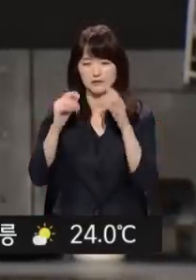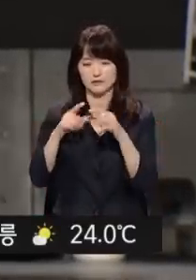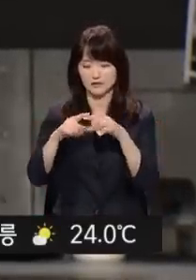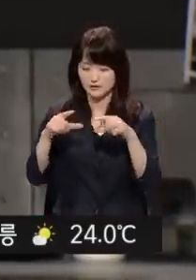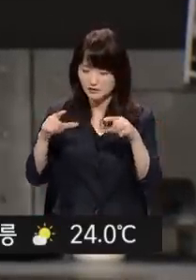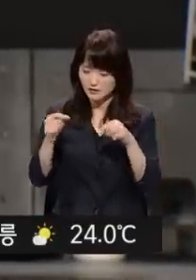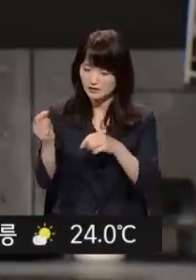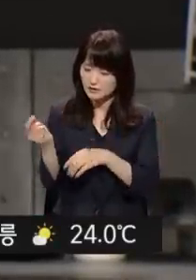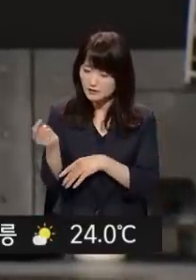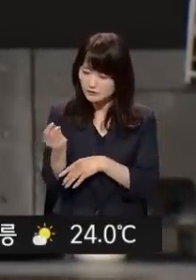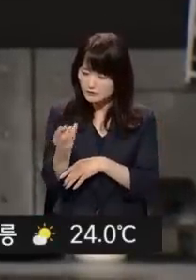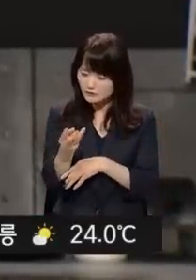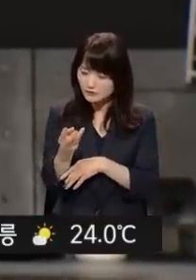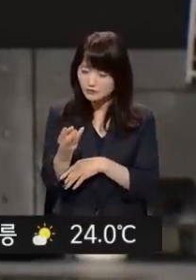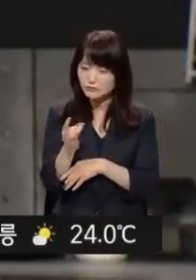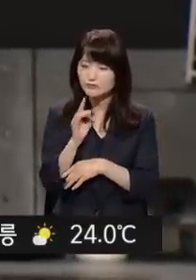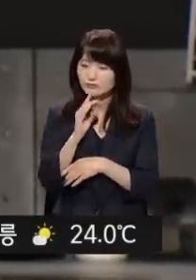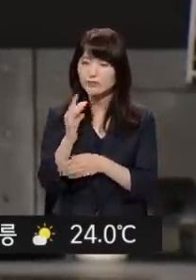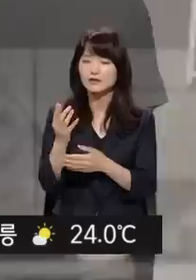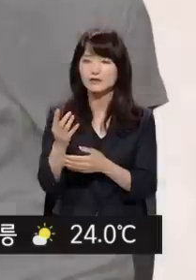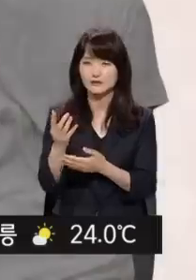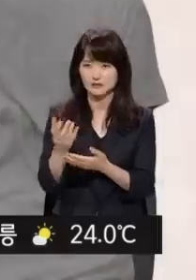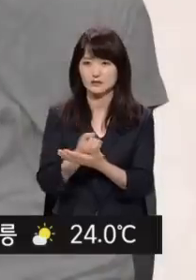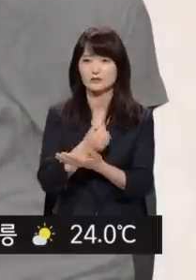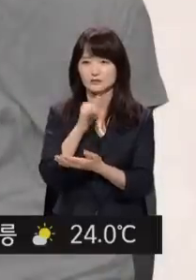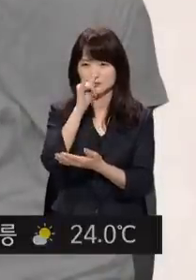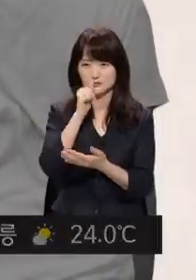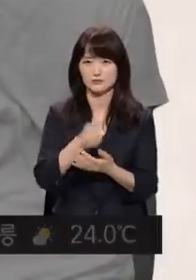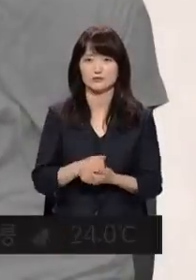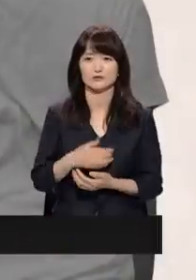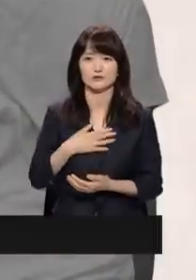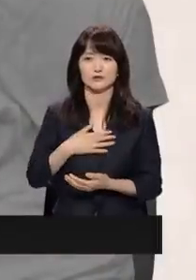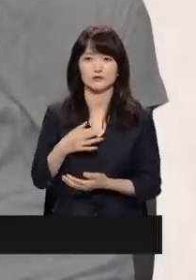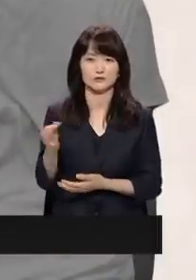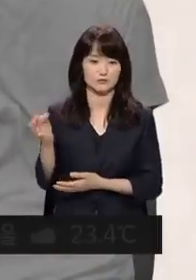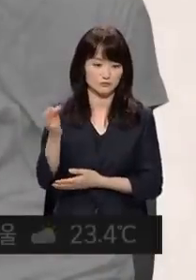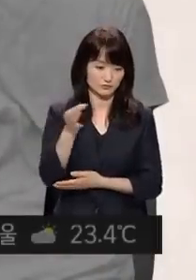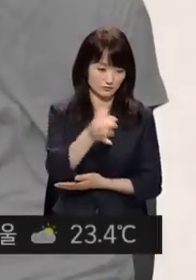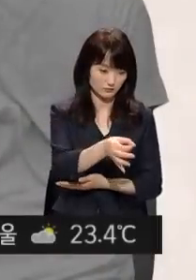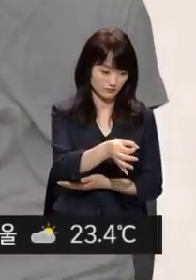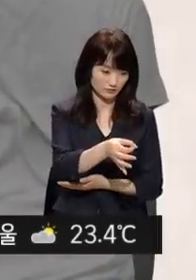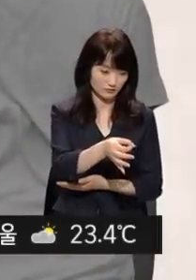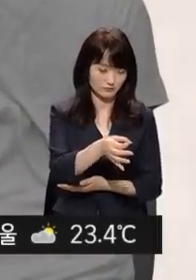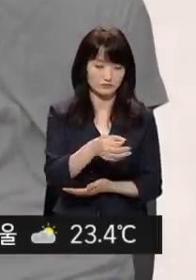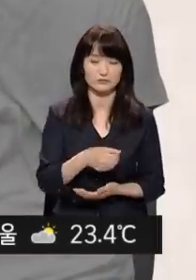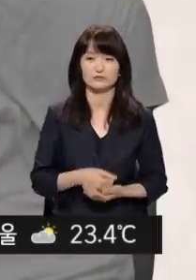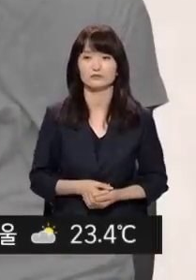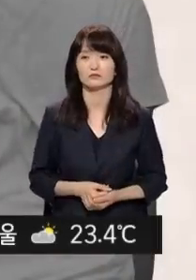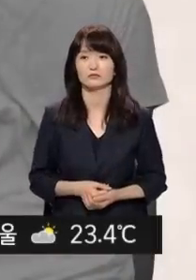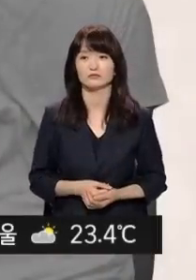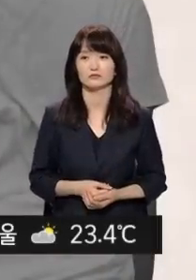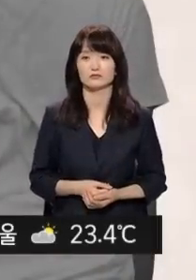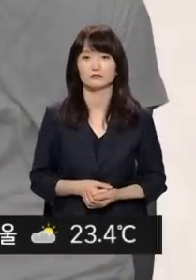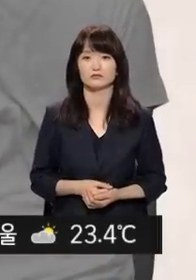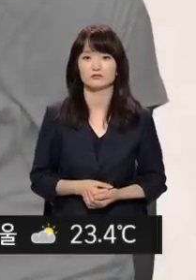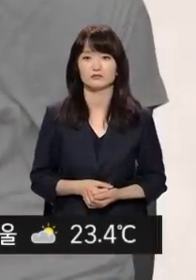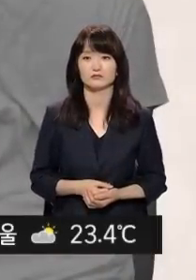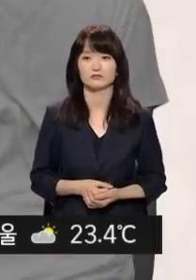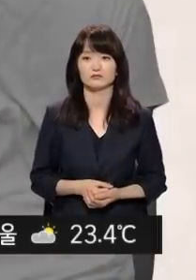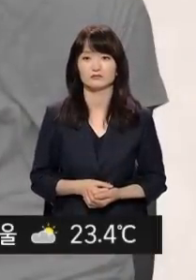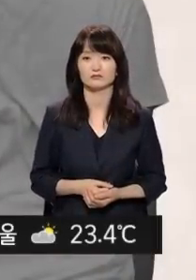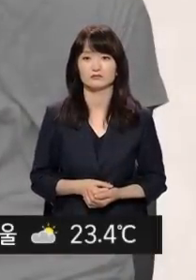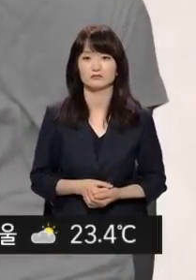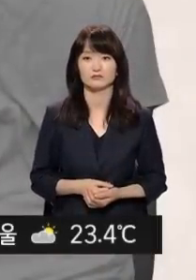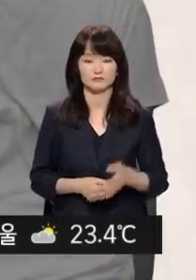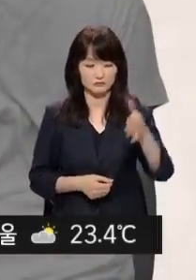아 이거 내가 뭐 도의적으로 결제할게요라고 했는데 그때 이제 매장 사진을 점주 입장에서 그게